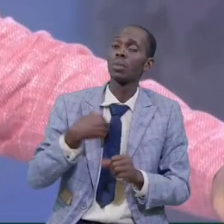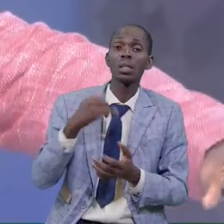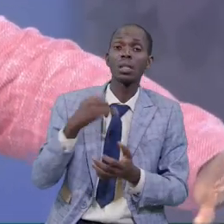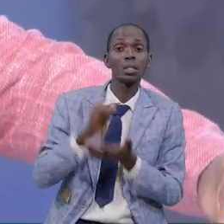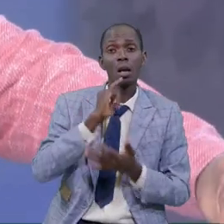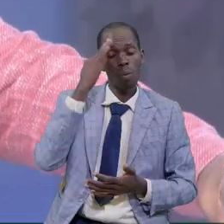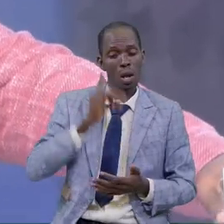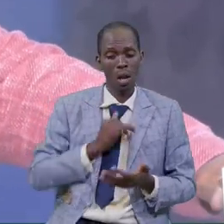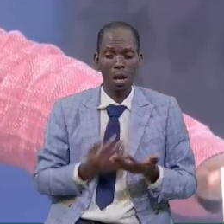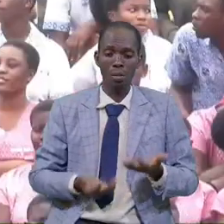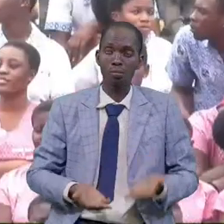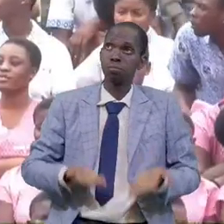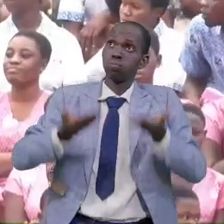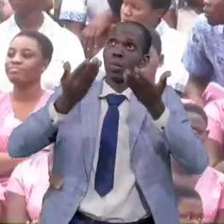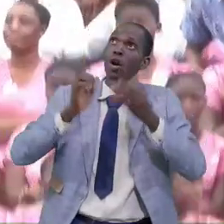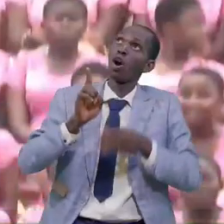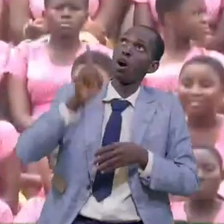pourquoi tu vas te réveiller.